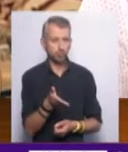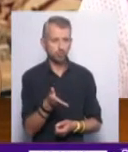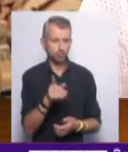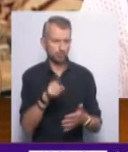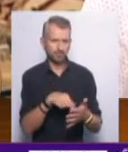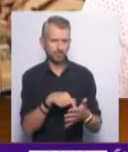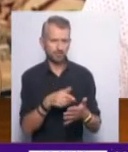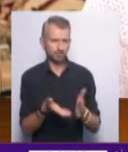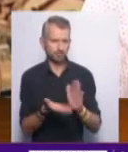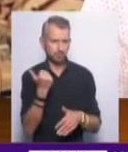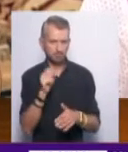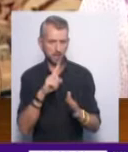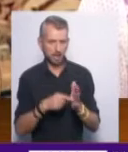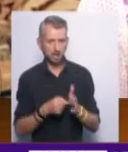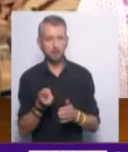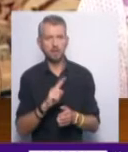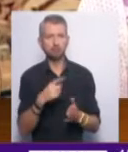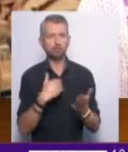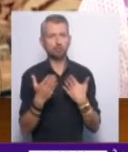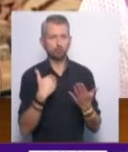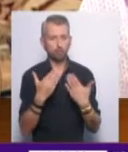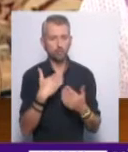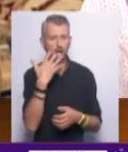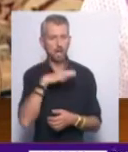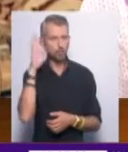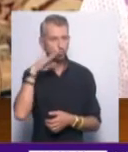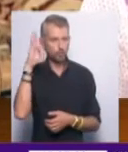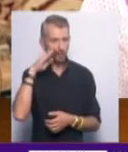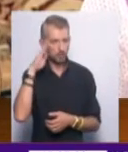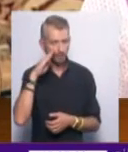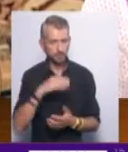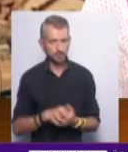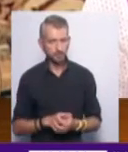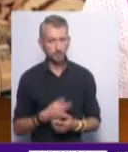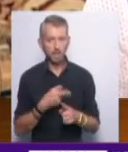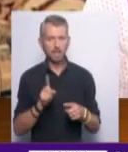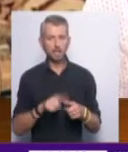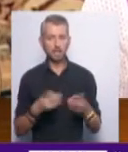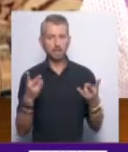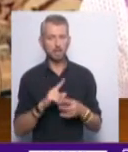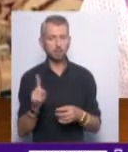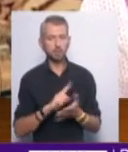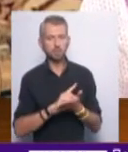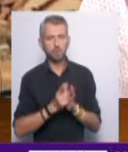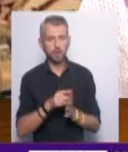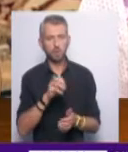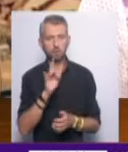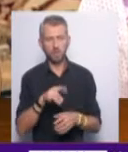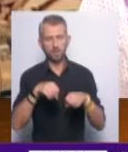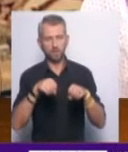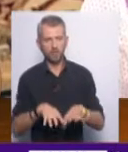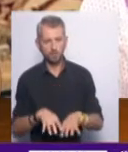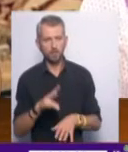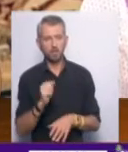там питання. Те, що стосується гарячої води, це треба, щоб негайно мер вирішував